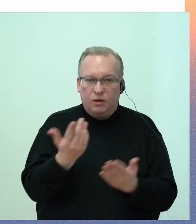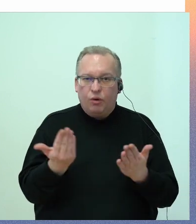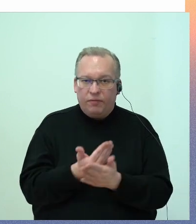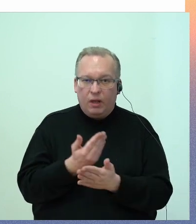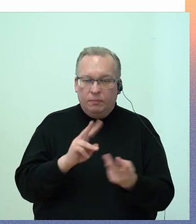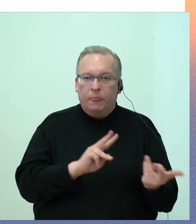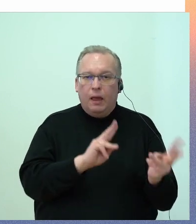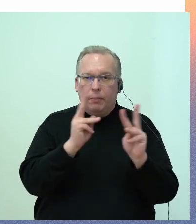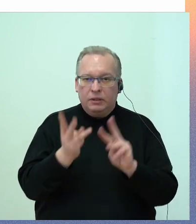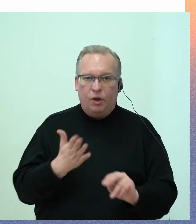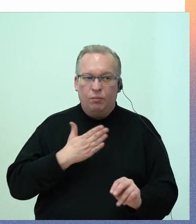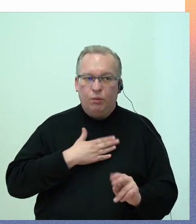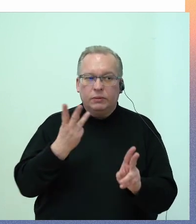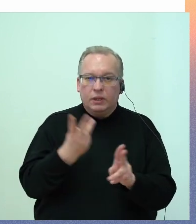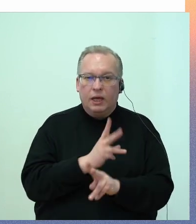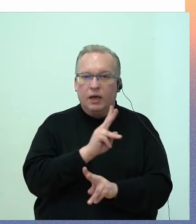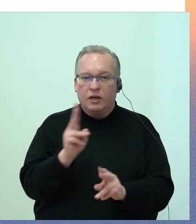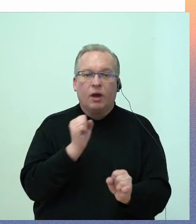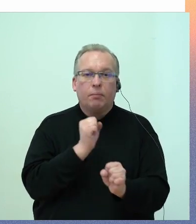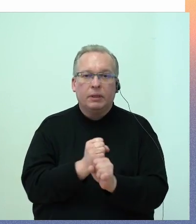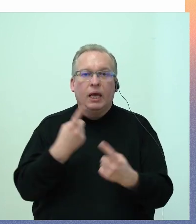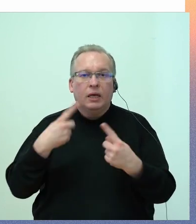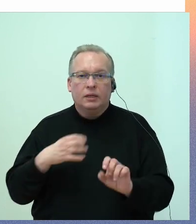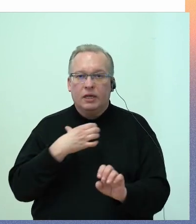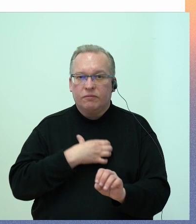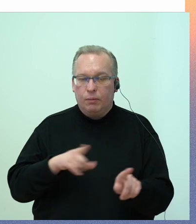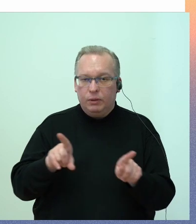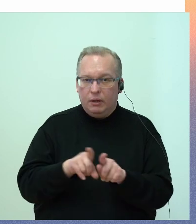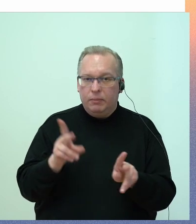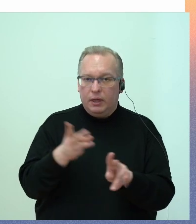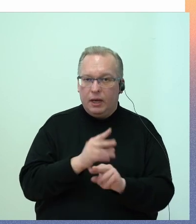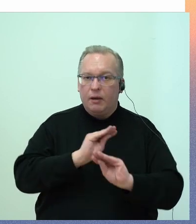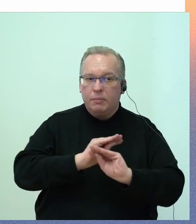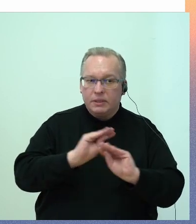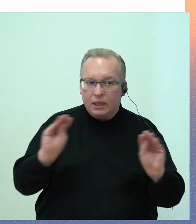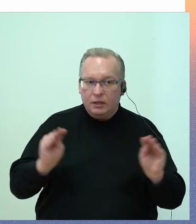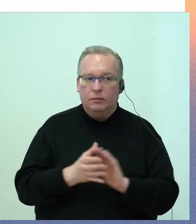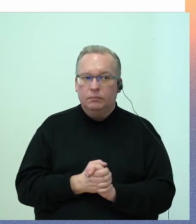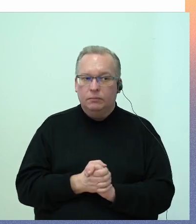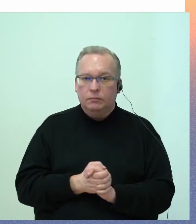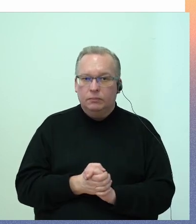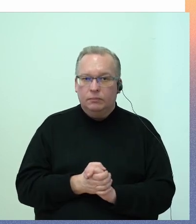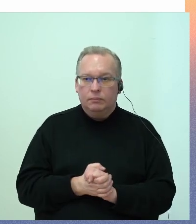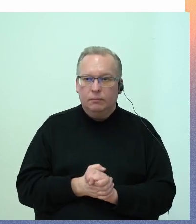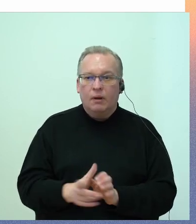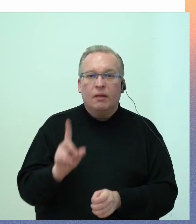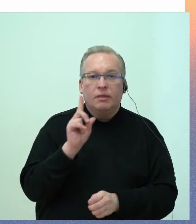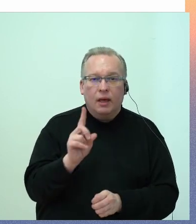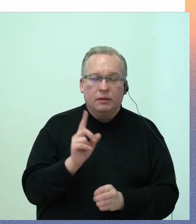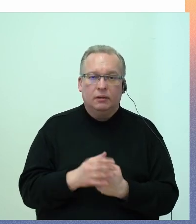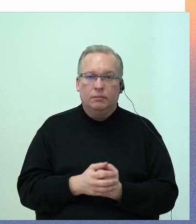dėlto pasikeitė, tad mums reikia kažko imti. Kitas svarbus dalykas, kurį reikia paminėti, yra tai, jog net